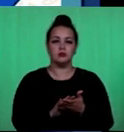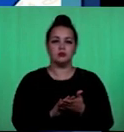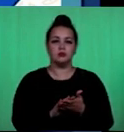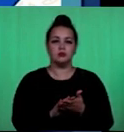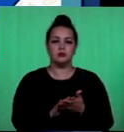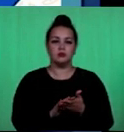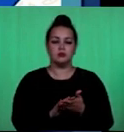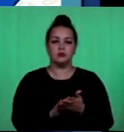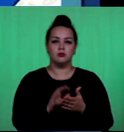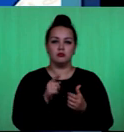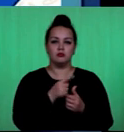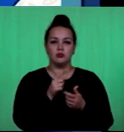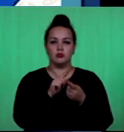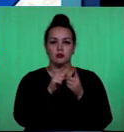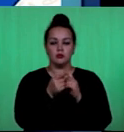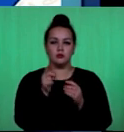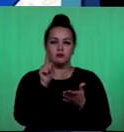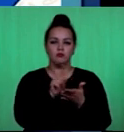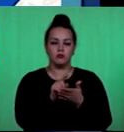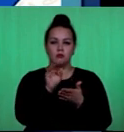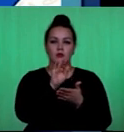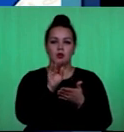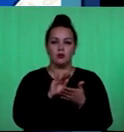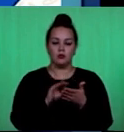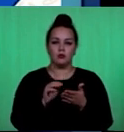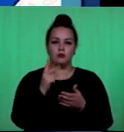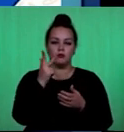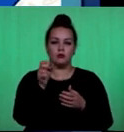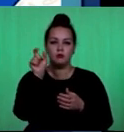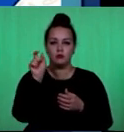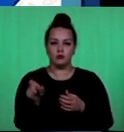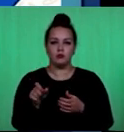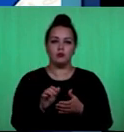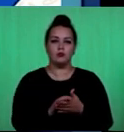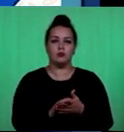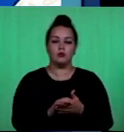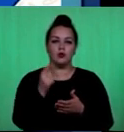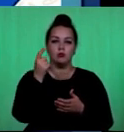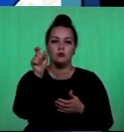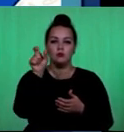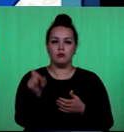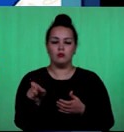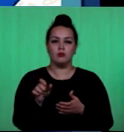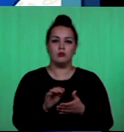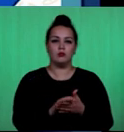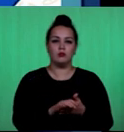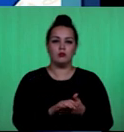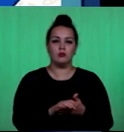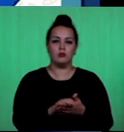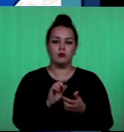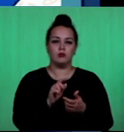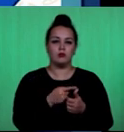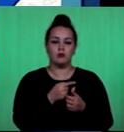приготовьтесь записать задание для самостоятельной работы. Первое. Вы должны составить синквейн по